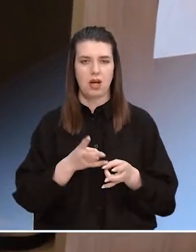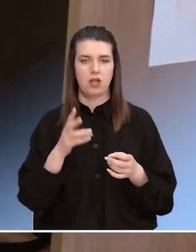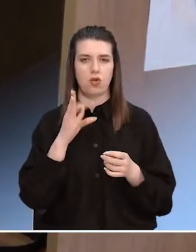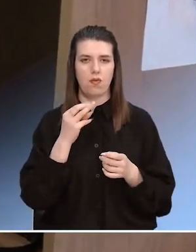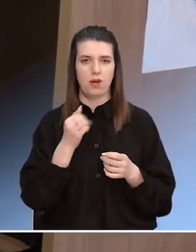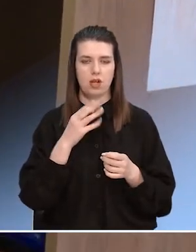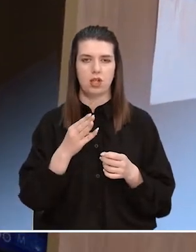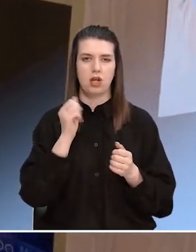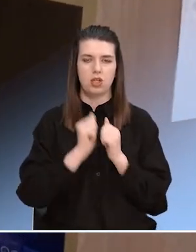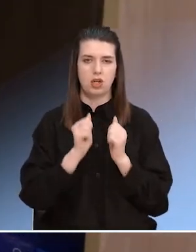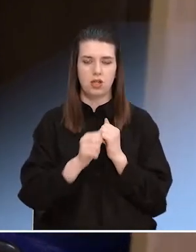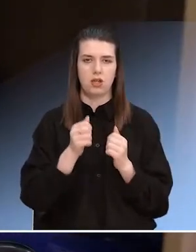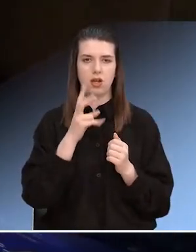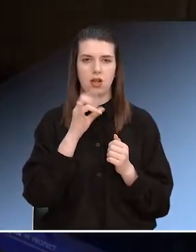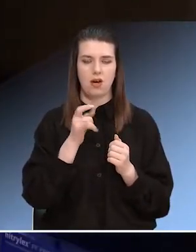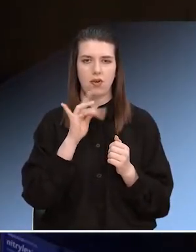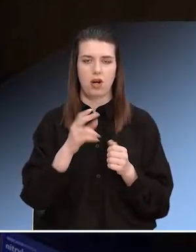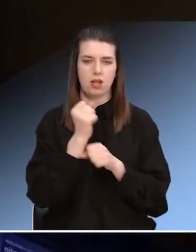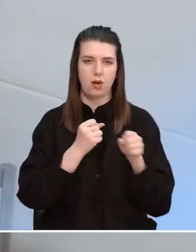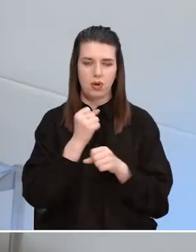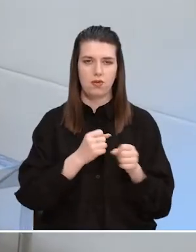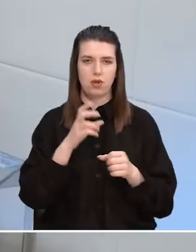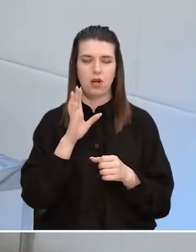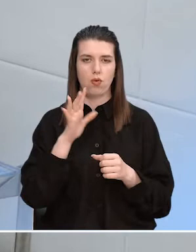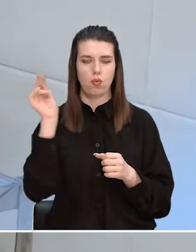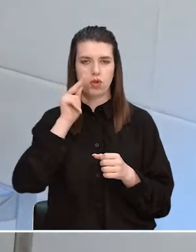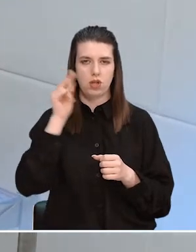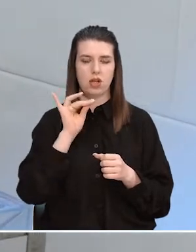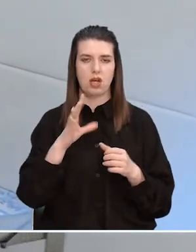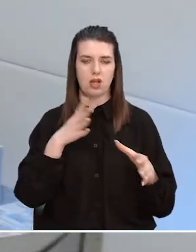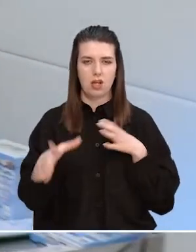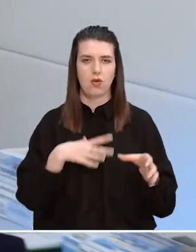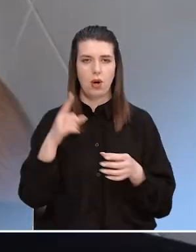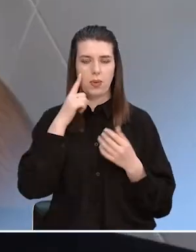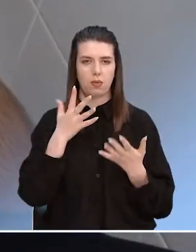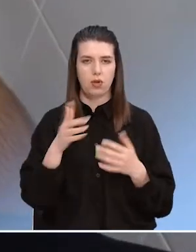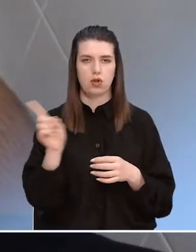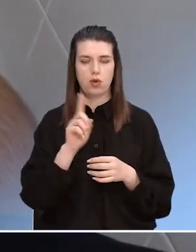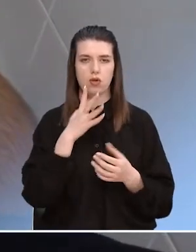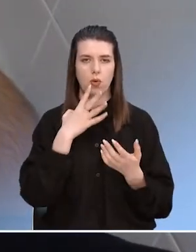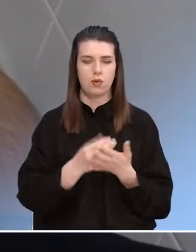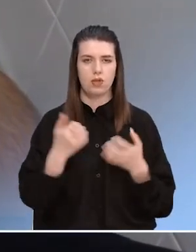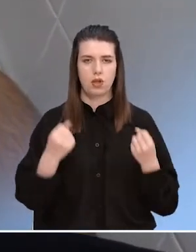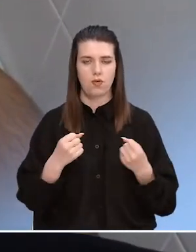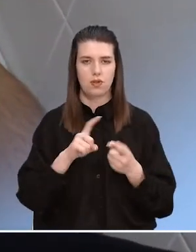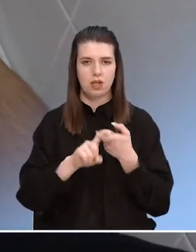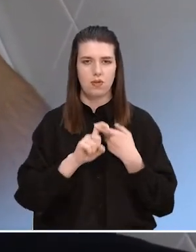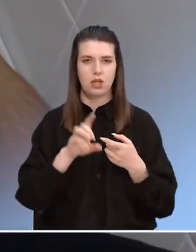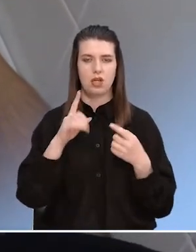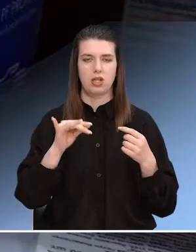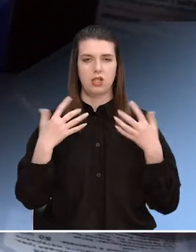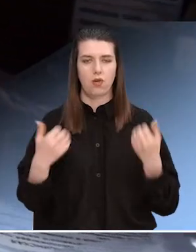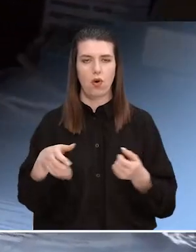эвакуировать раненого товарища с особой тщательностью эти навыки отрабатываются во время учений и тренировок понимая что от